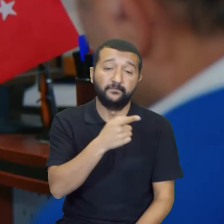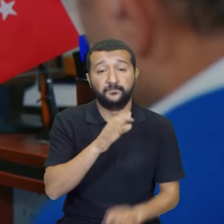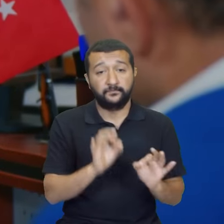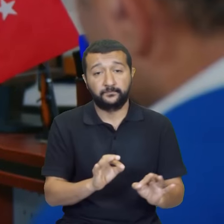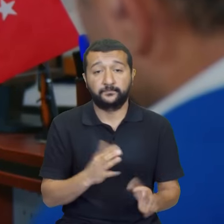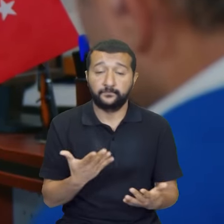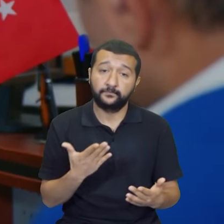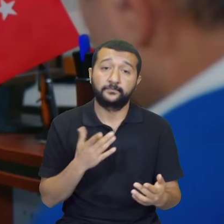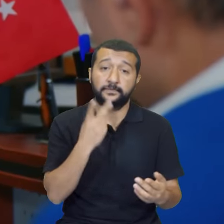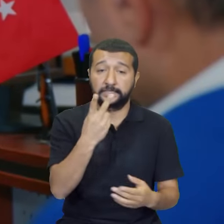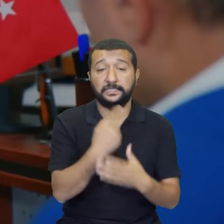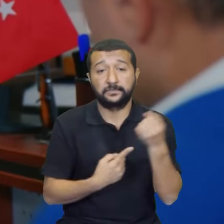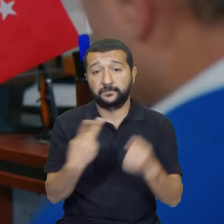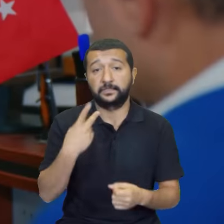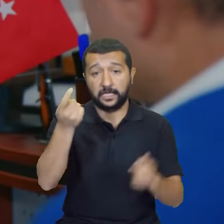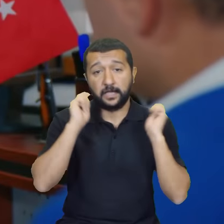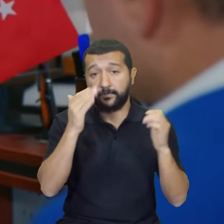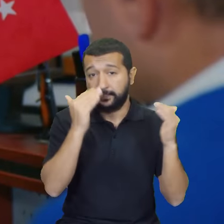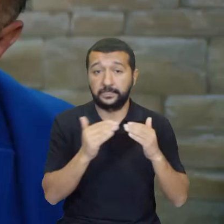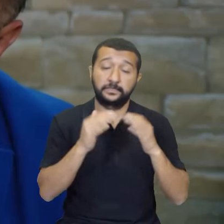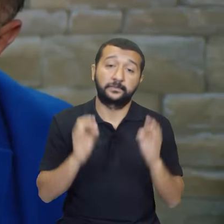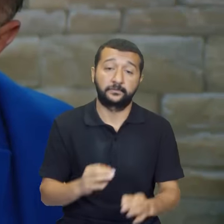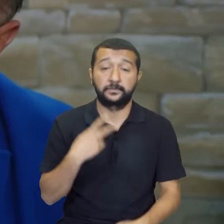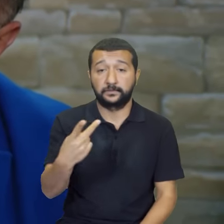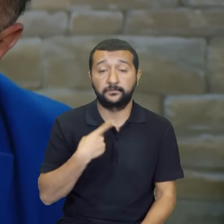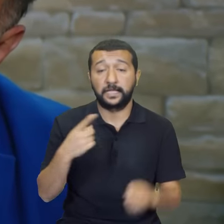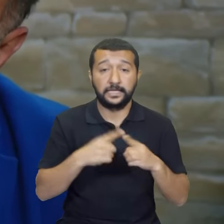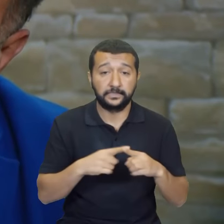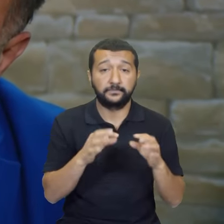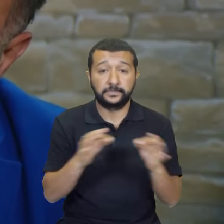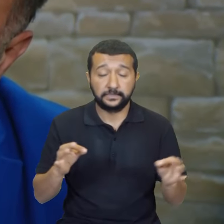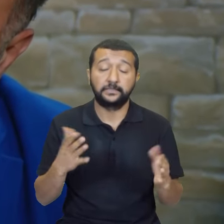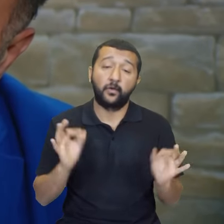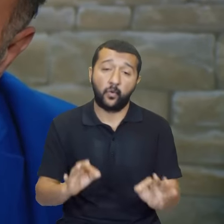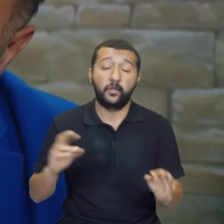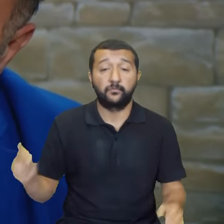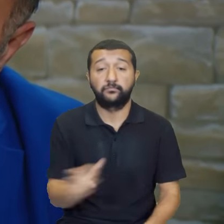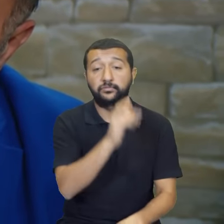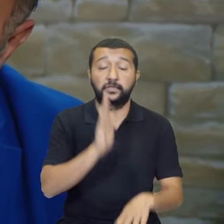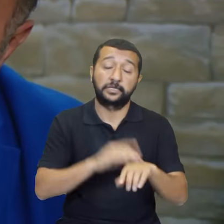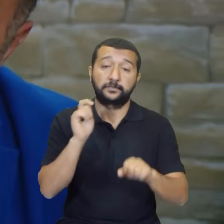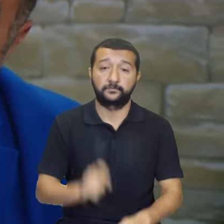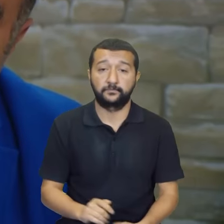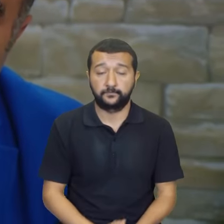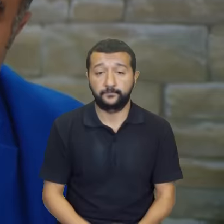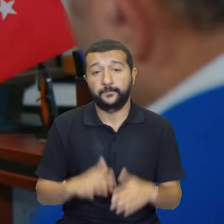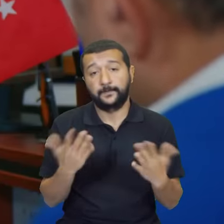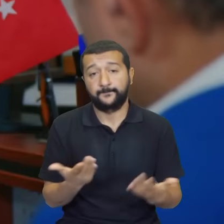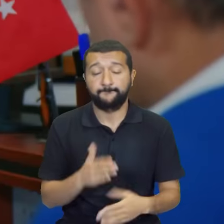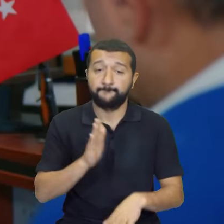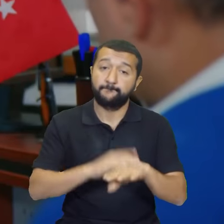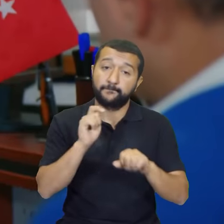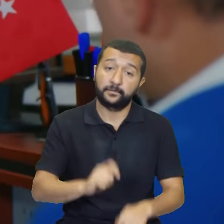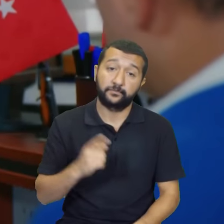işte iki çıplak bir hamama yakışırmış. Biz hesapsız, kitapsız öyle paldır küldür kaçtık yani.